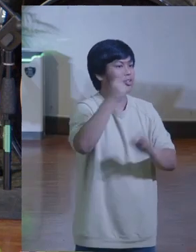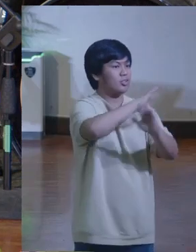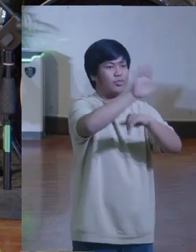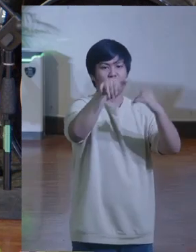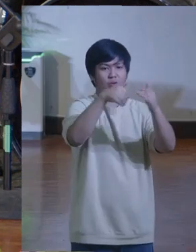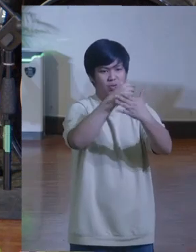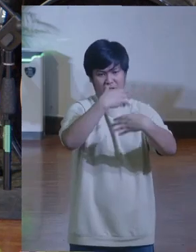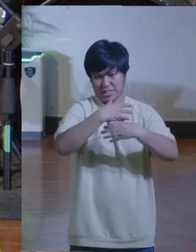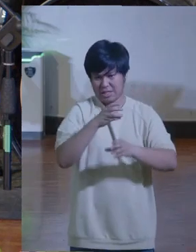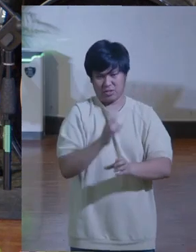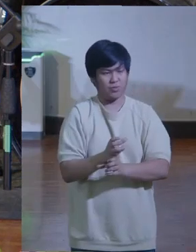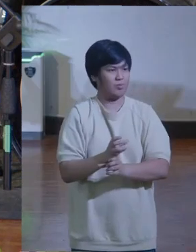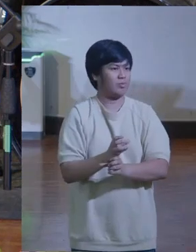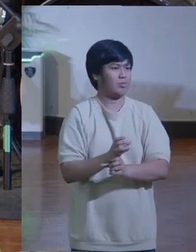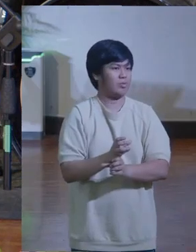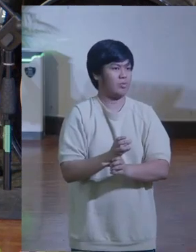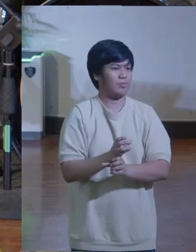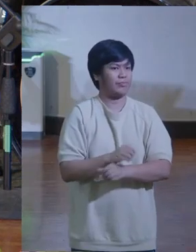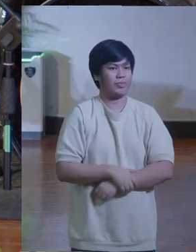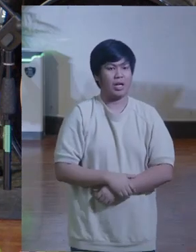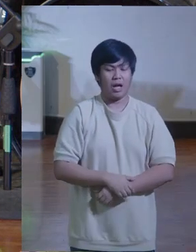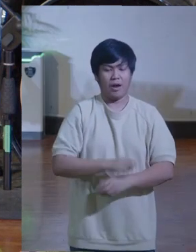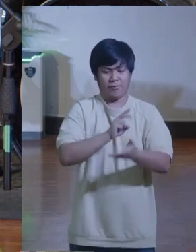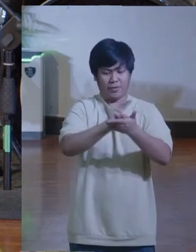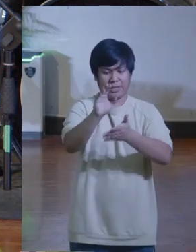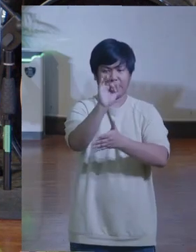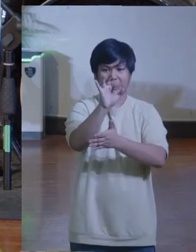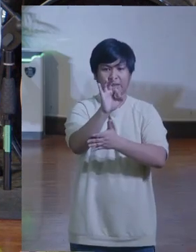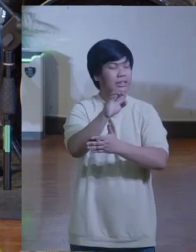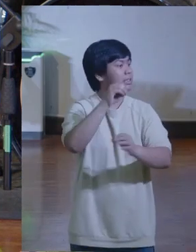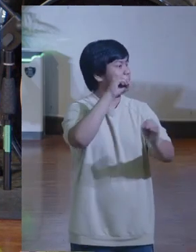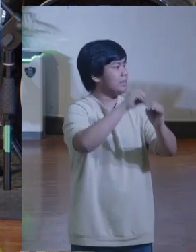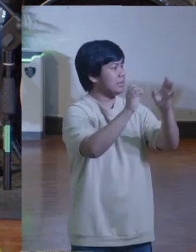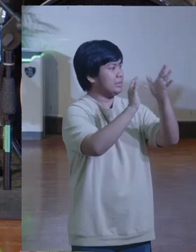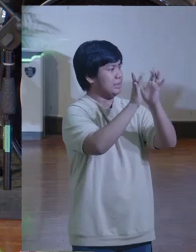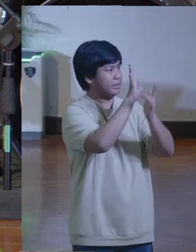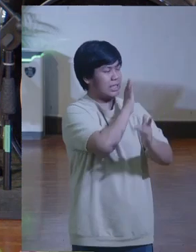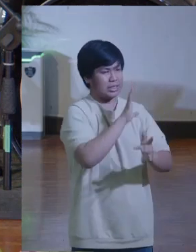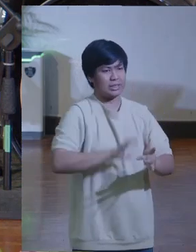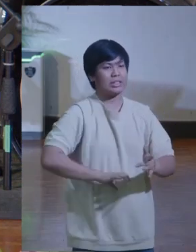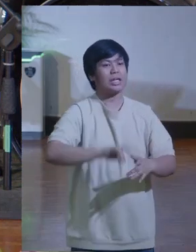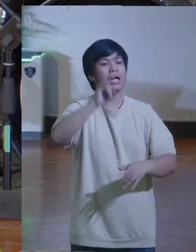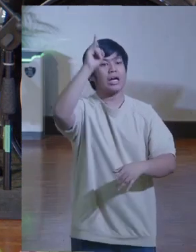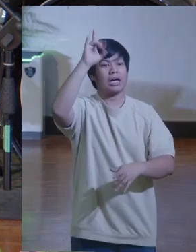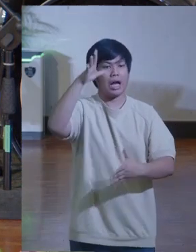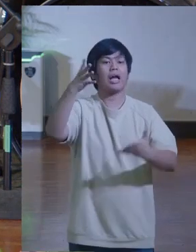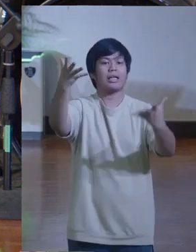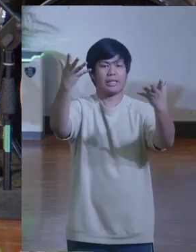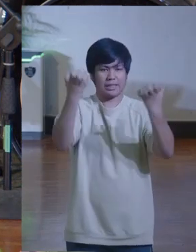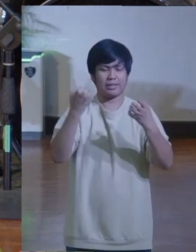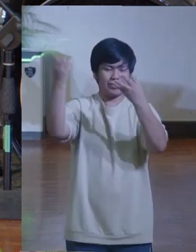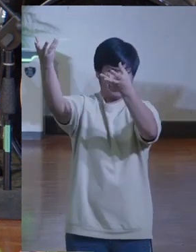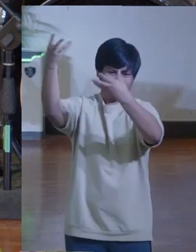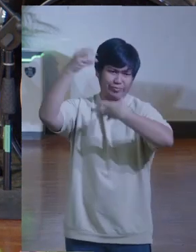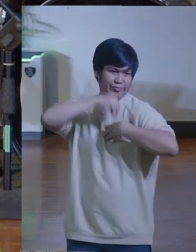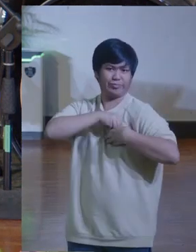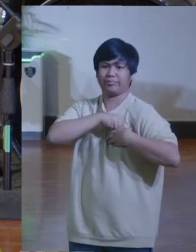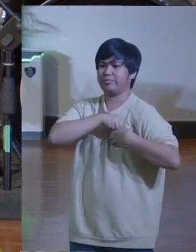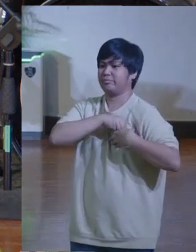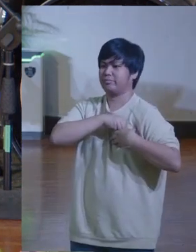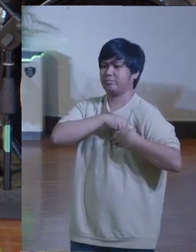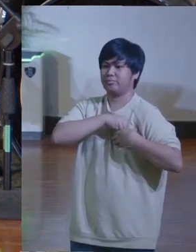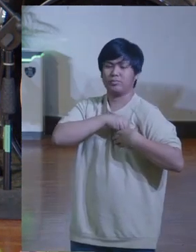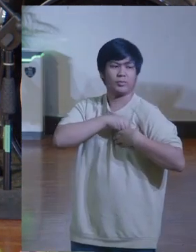all creation. Verse 19, for in Him the fullness of God was pleased to dwell. Siya